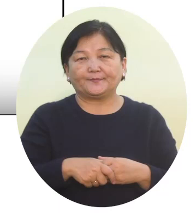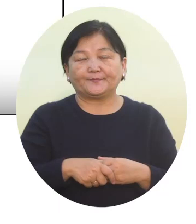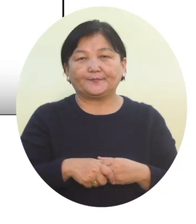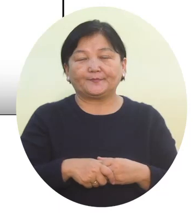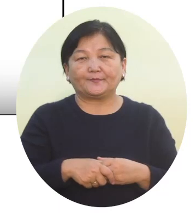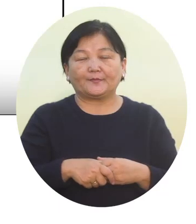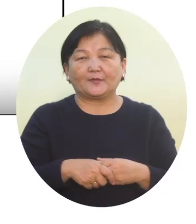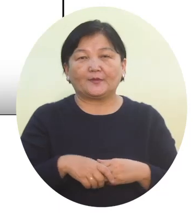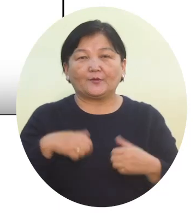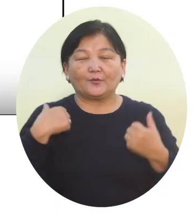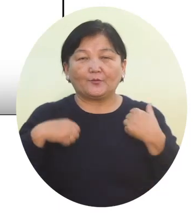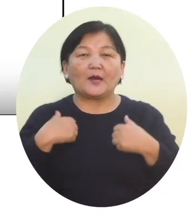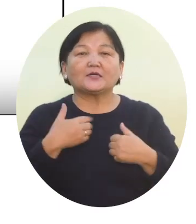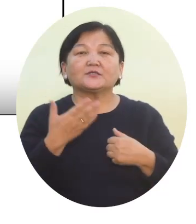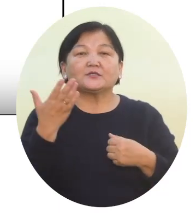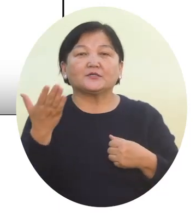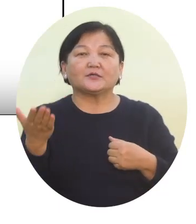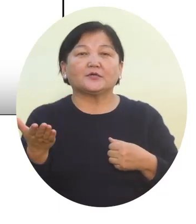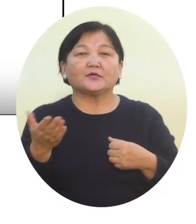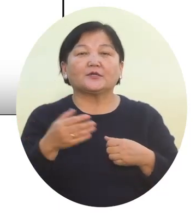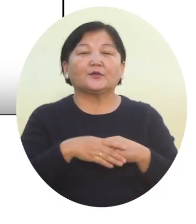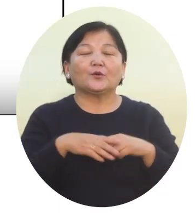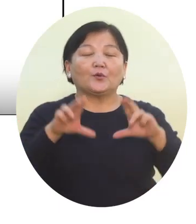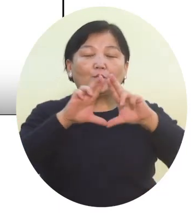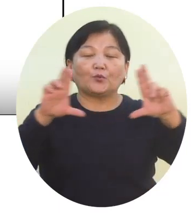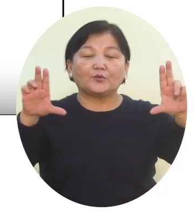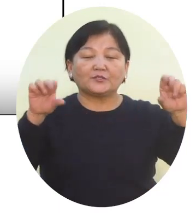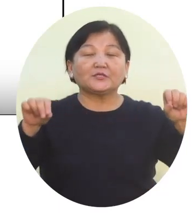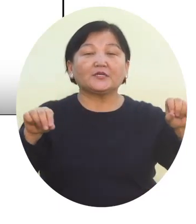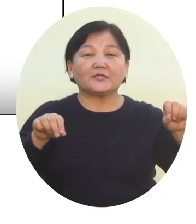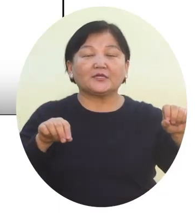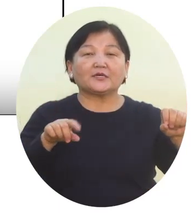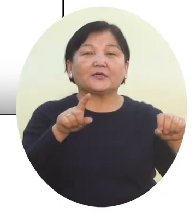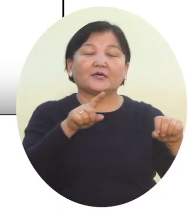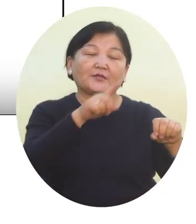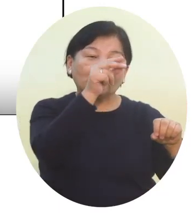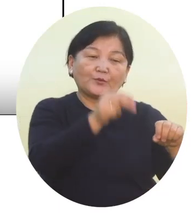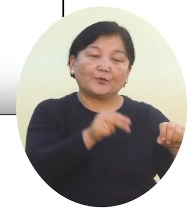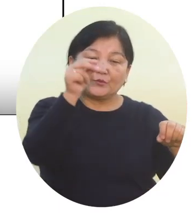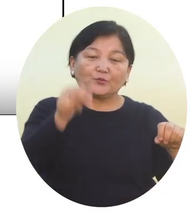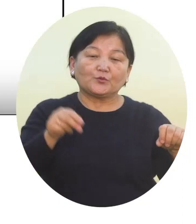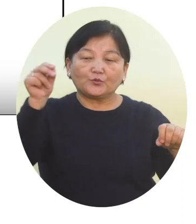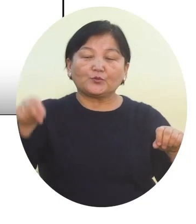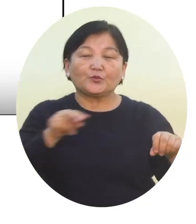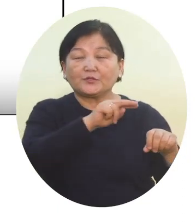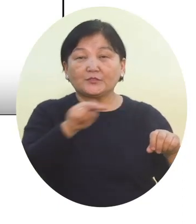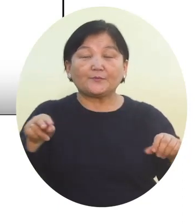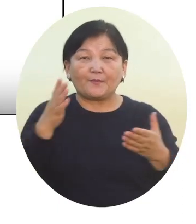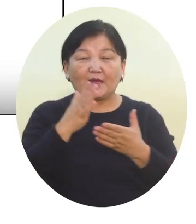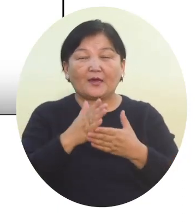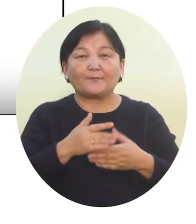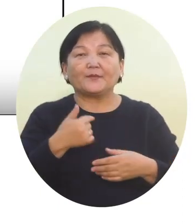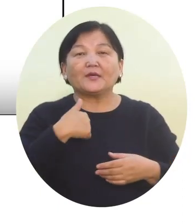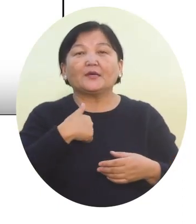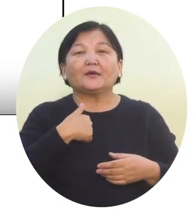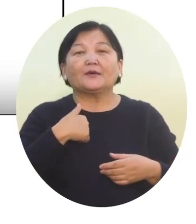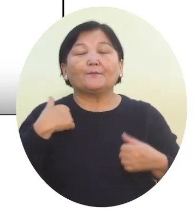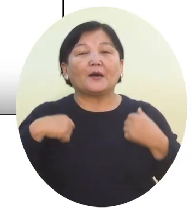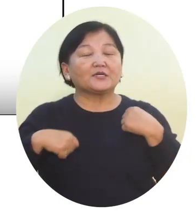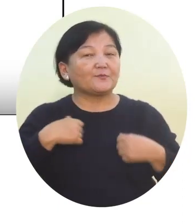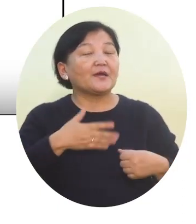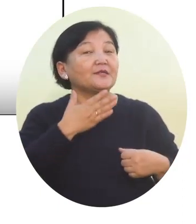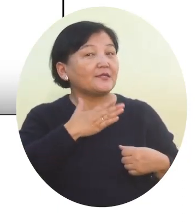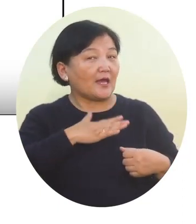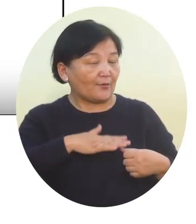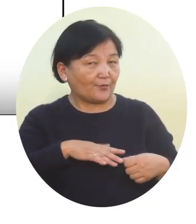За тэгвэл багш нь энд нэг хүснэгтэйг бэлдсэн байж байна. За энэ дээр болохоор би 50 байх үедээ суцны цохилтоо хэмжихэд